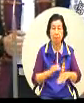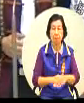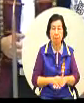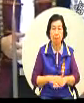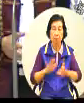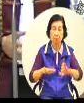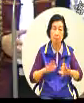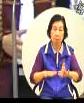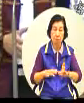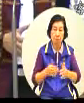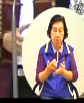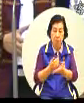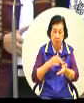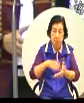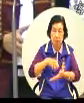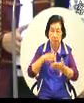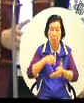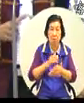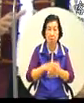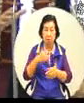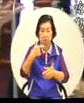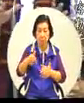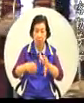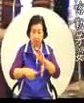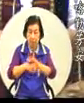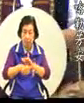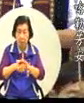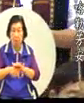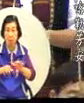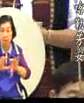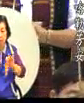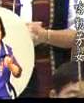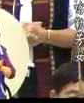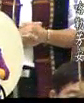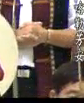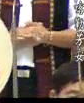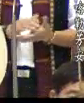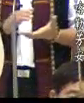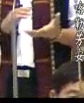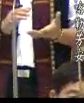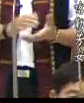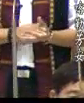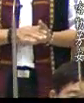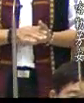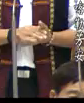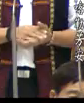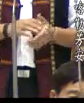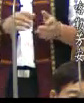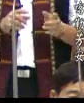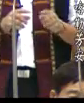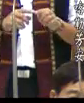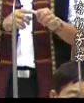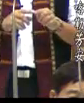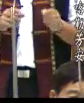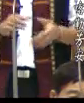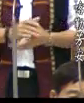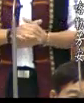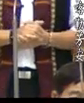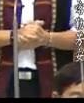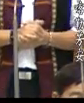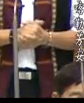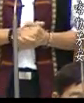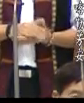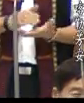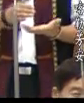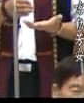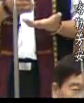在六龟辖区，那中央有很多的一些地方建设，他们在相关的法令里面规范都是原住民族